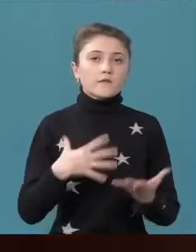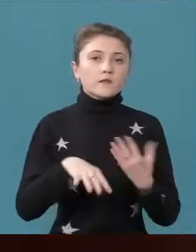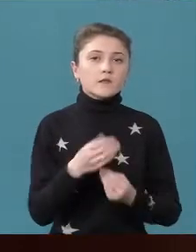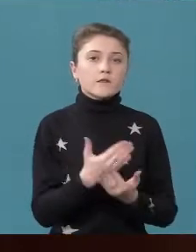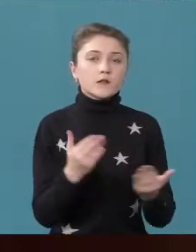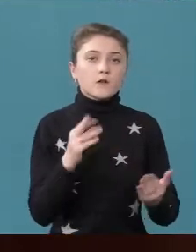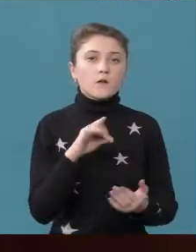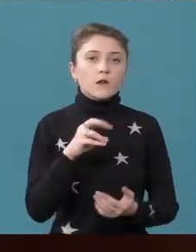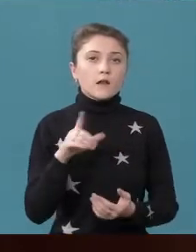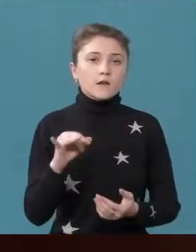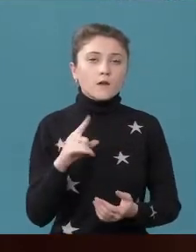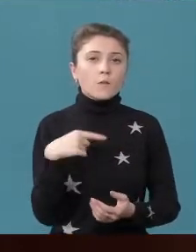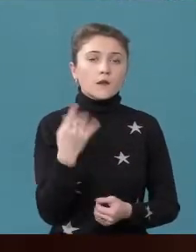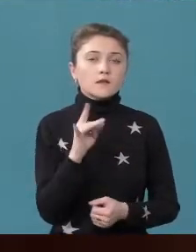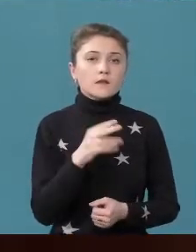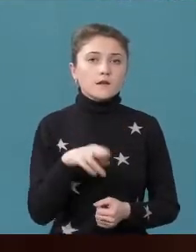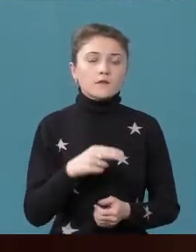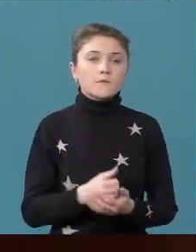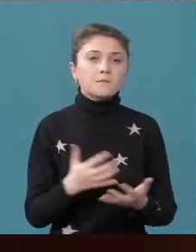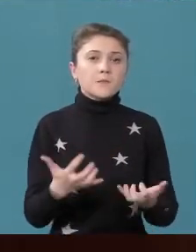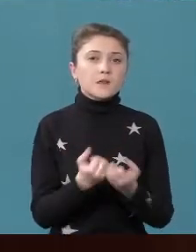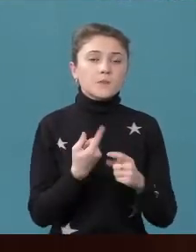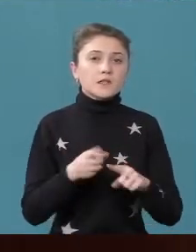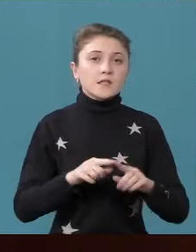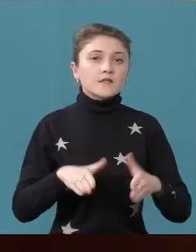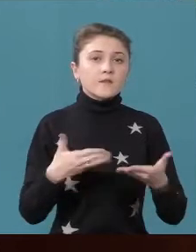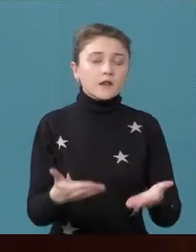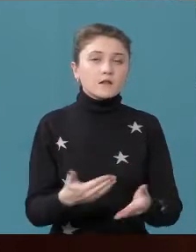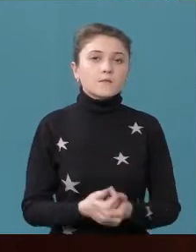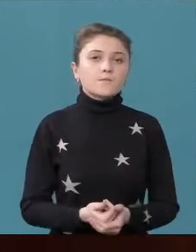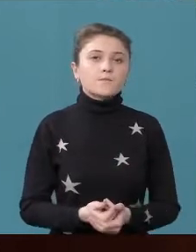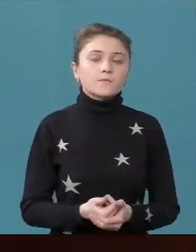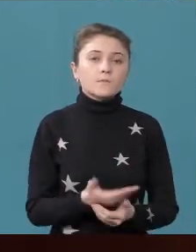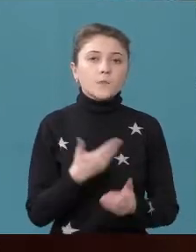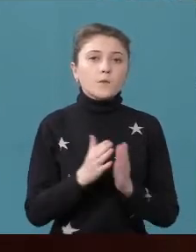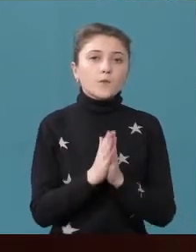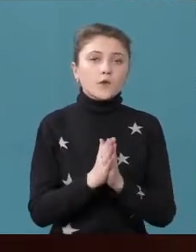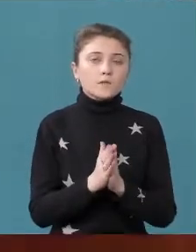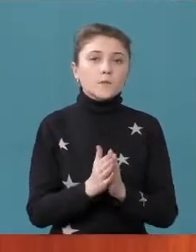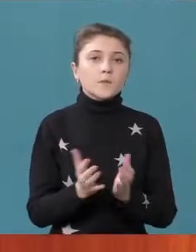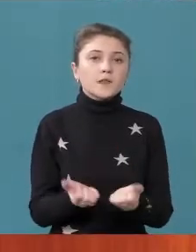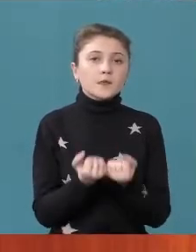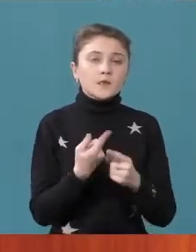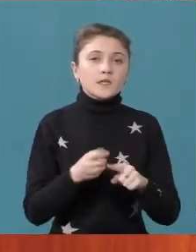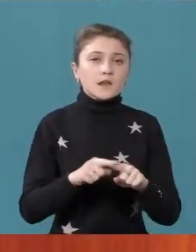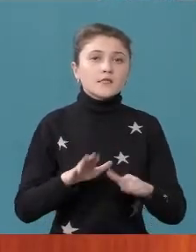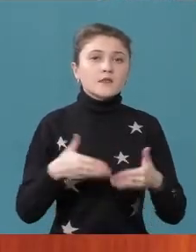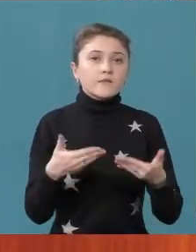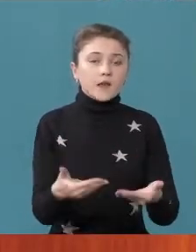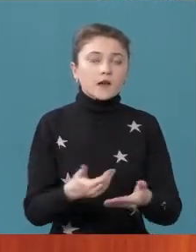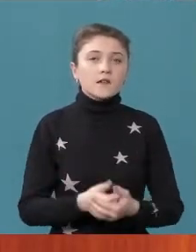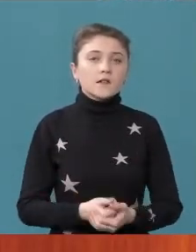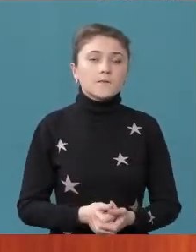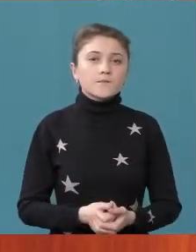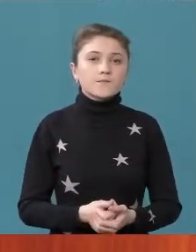з обласних рад підтримали дане звернення, тому просимо підтримати це звернення. І